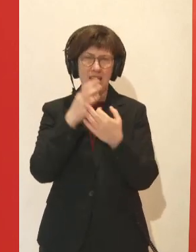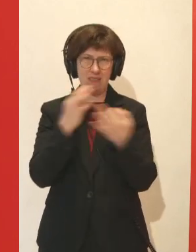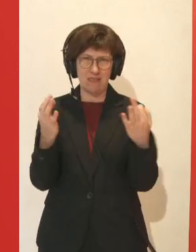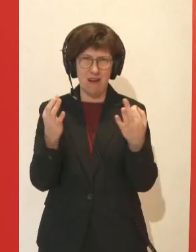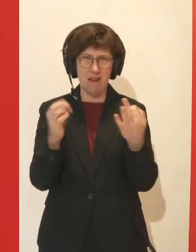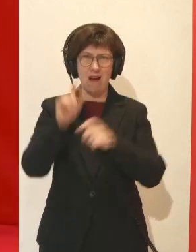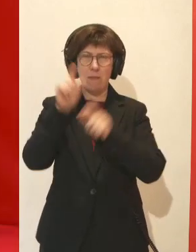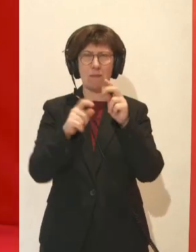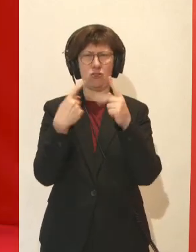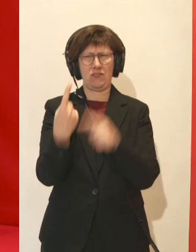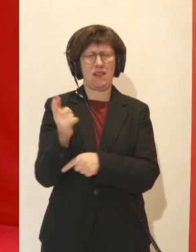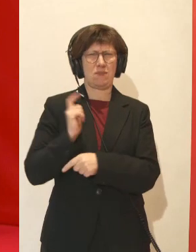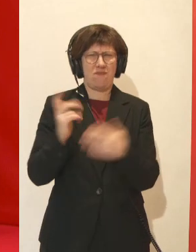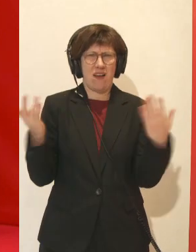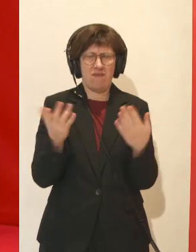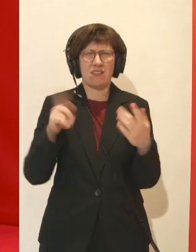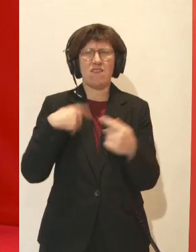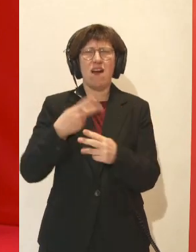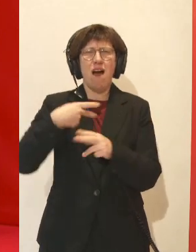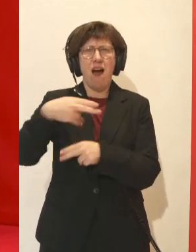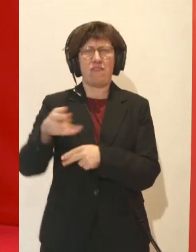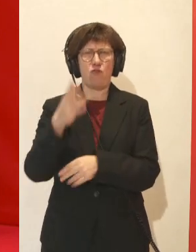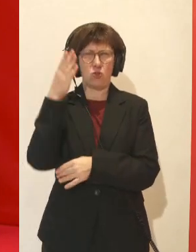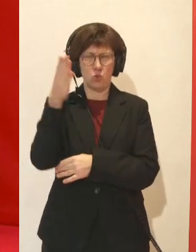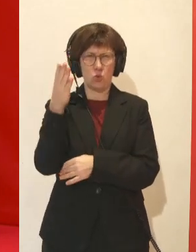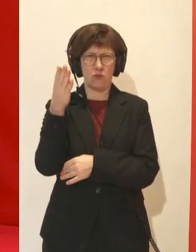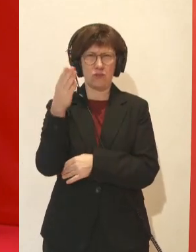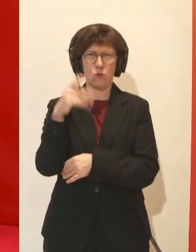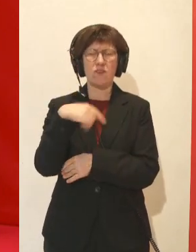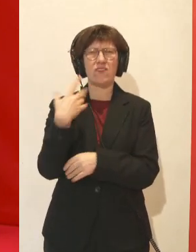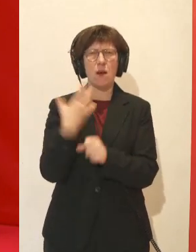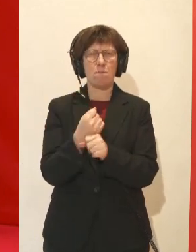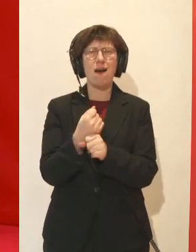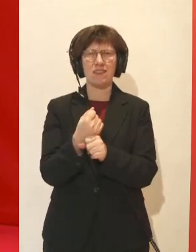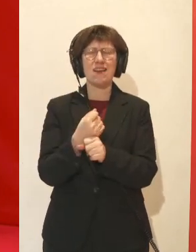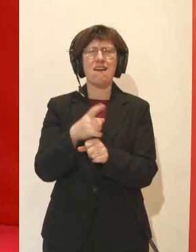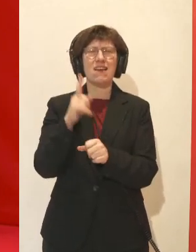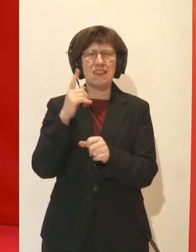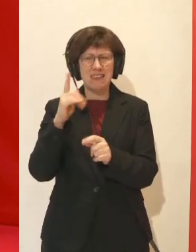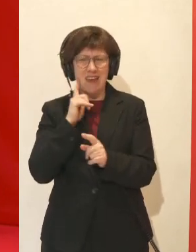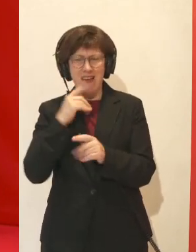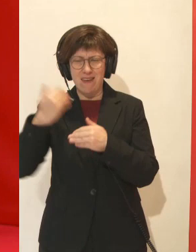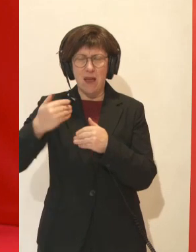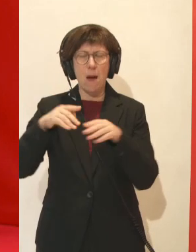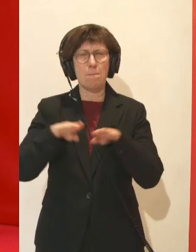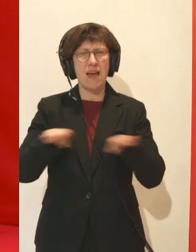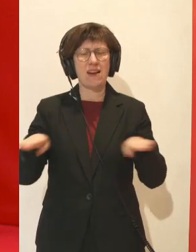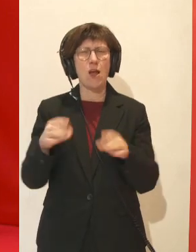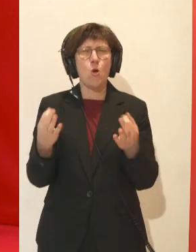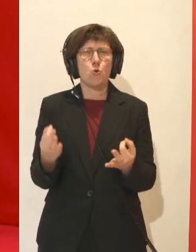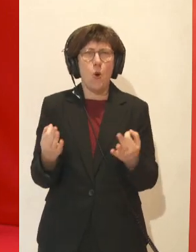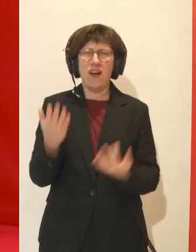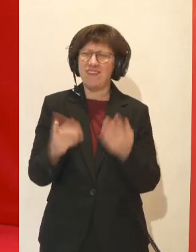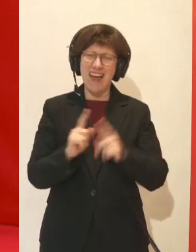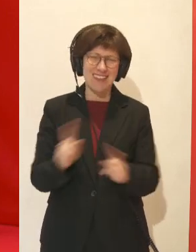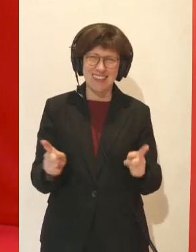Aber die Menschen haben zu Recht die Erwartung, dass wir auch eine Antwort für die Zukunft geben. Und das tun wir, glaube ich, mit fast jedem Panel, vielleicht nicht mit den Yoga-Sessions, die